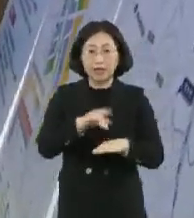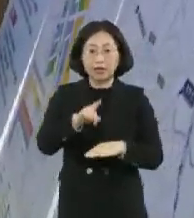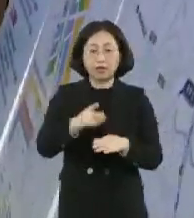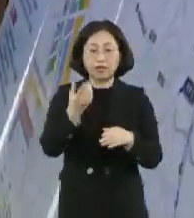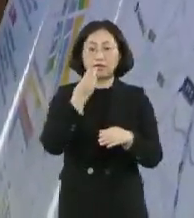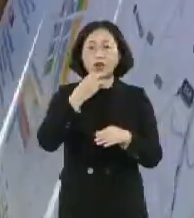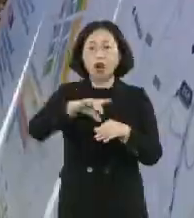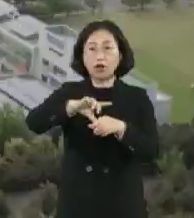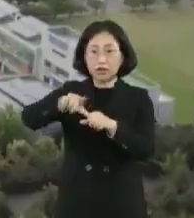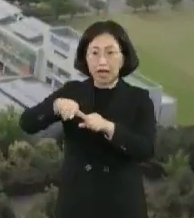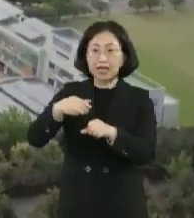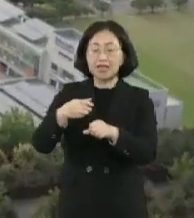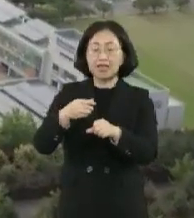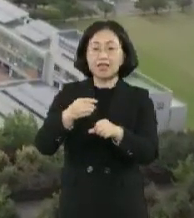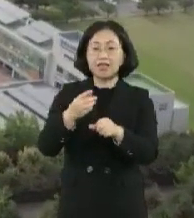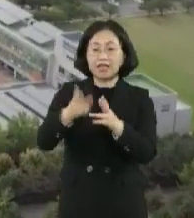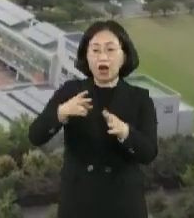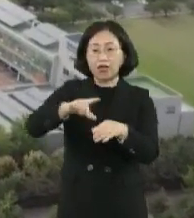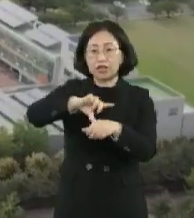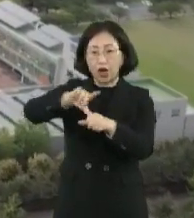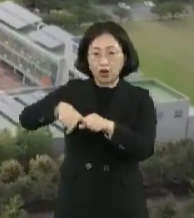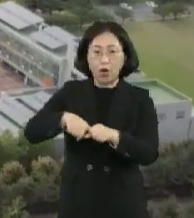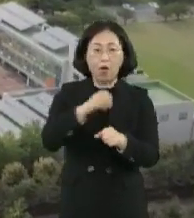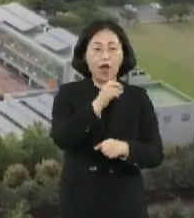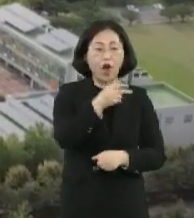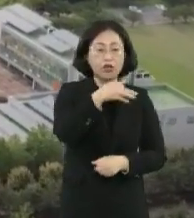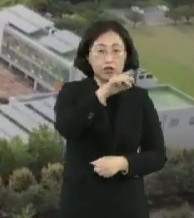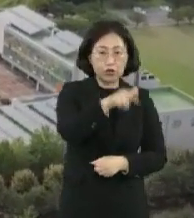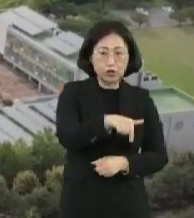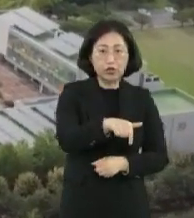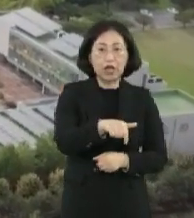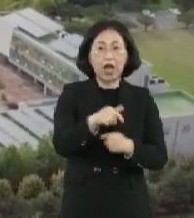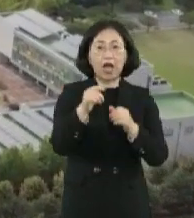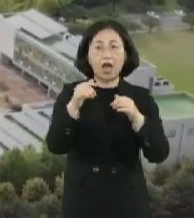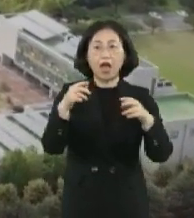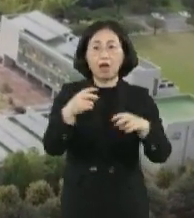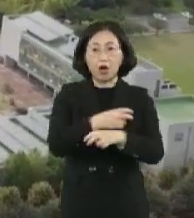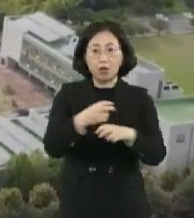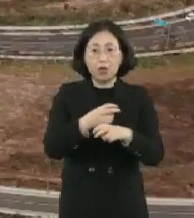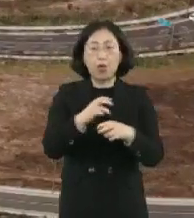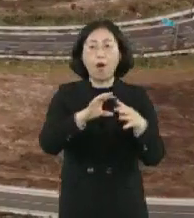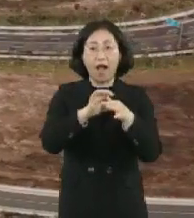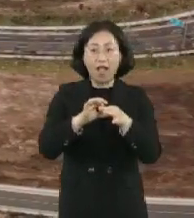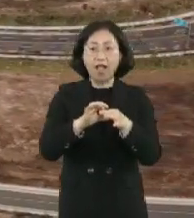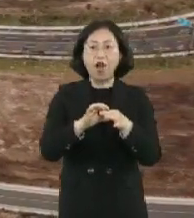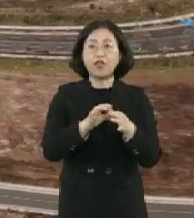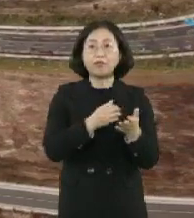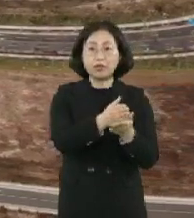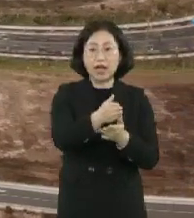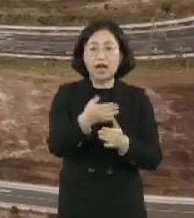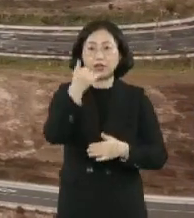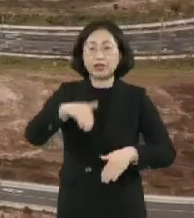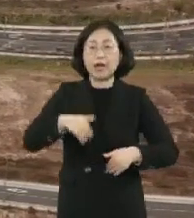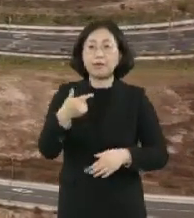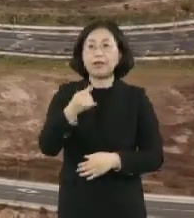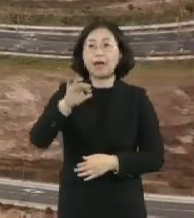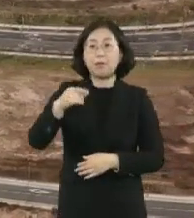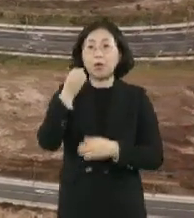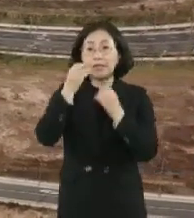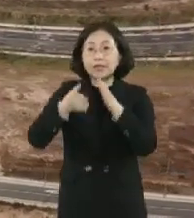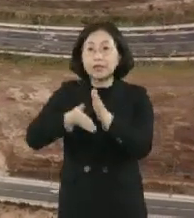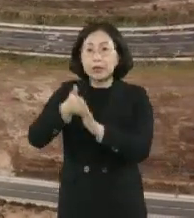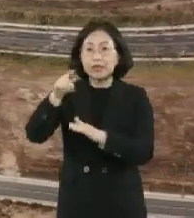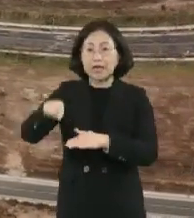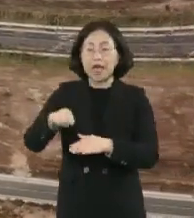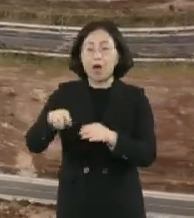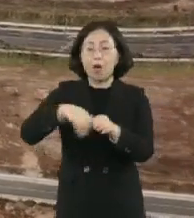역세권과 연축 지구의 과학기술과 교통분야 공공기관 유치를 희망하고 있고 충 담은 내포신도시 를 중심으로